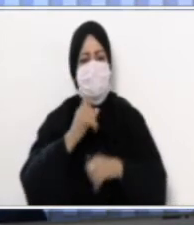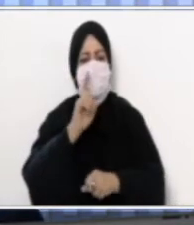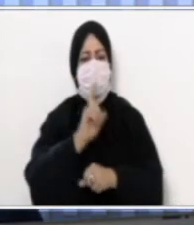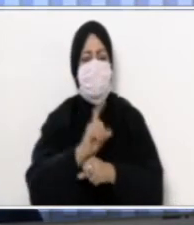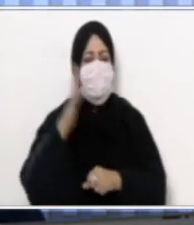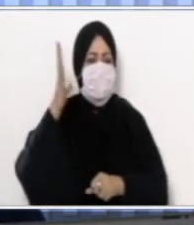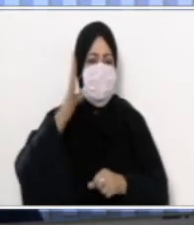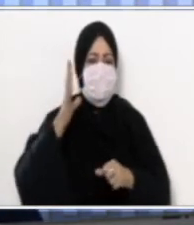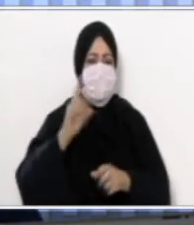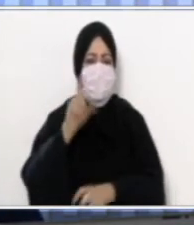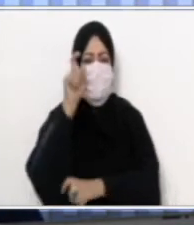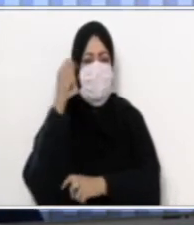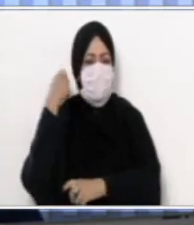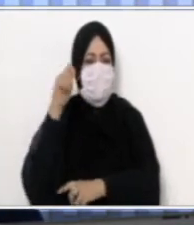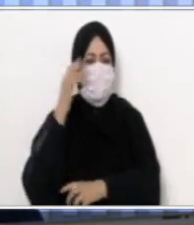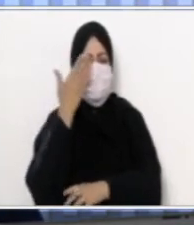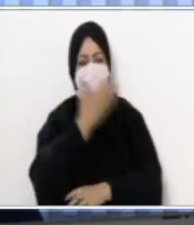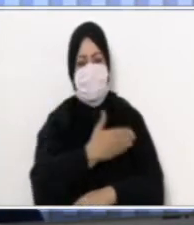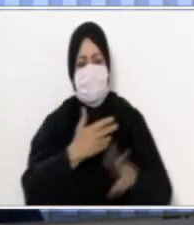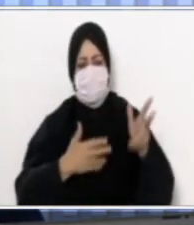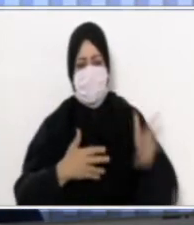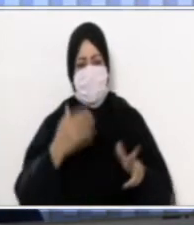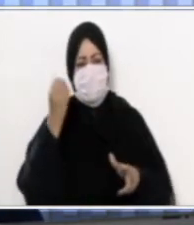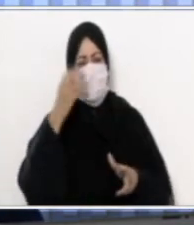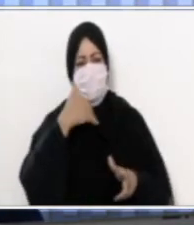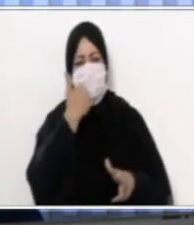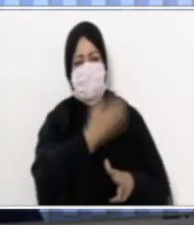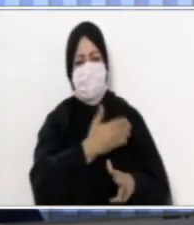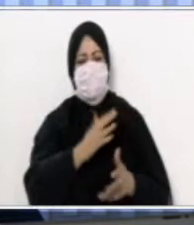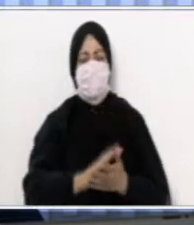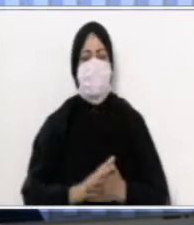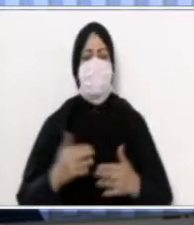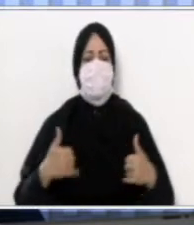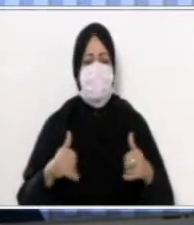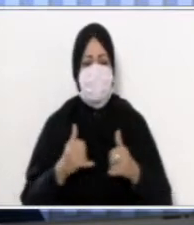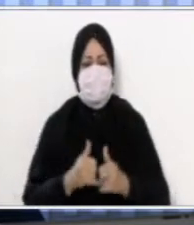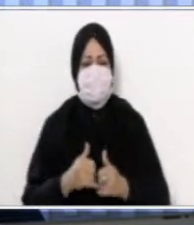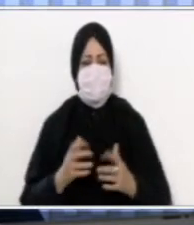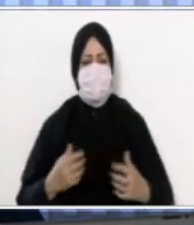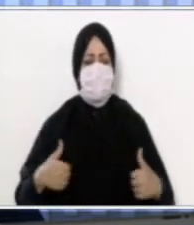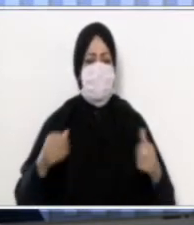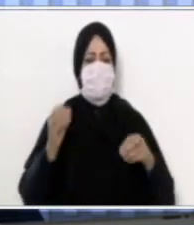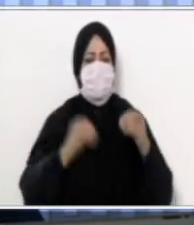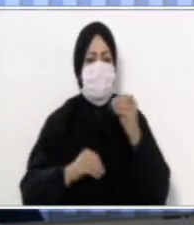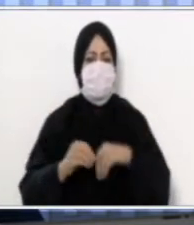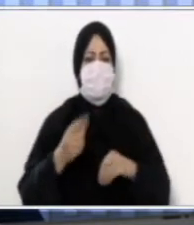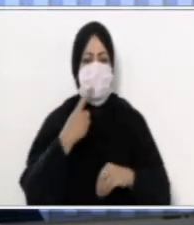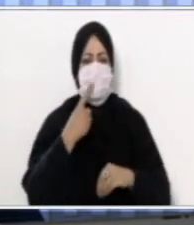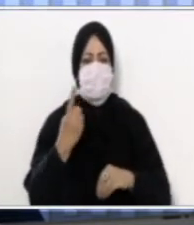لجنة المواقيت اللي شكلت تقريبا في سنة 2010 وأعادت دراسة المواقيت دراسة